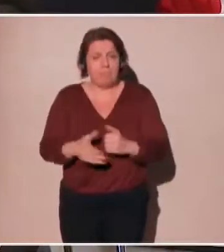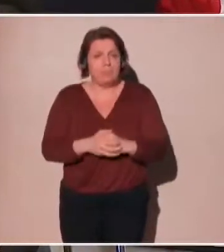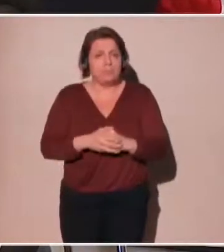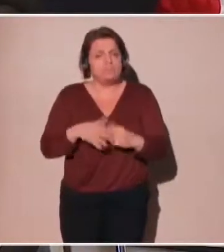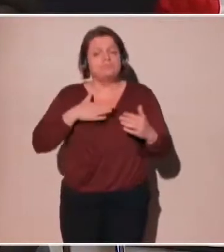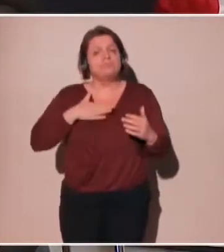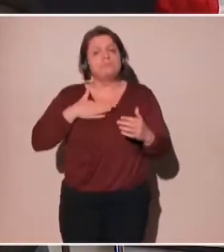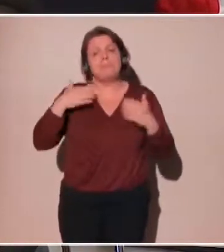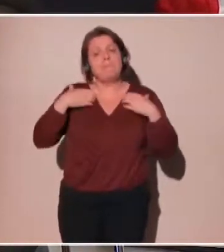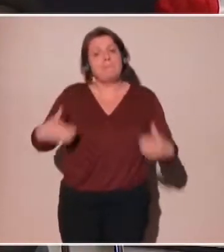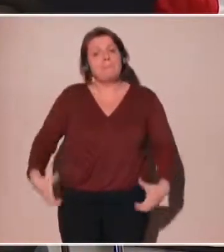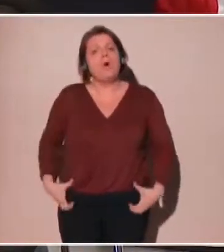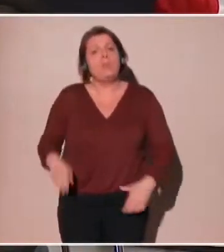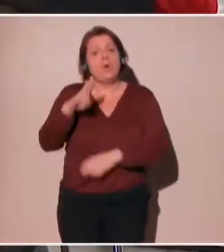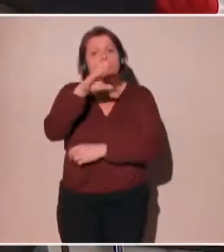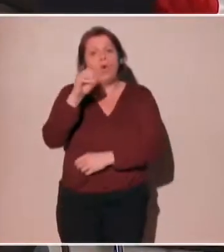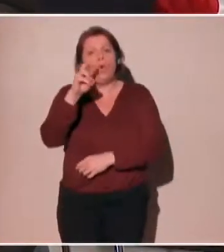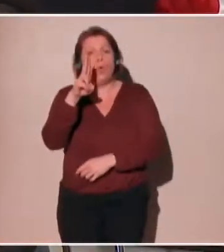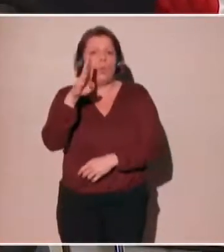je suis l'un des membres de Roubaix Dataï.